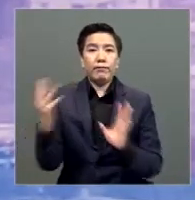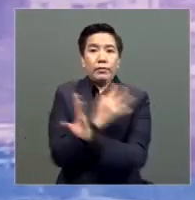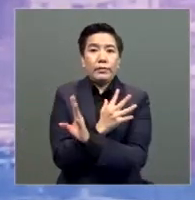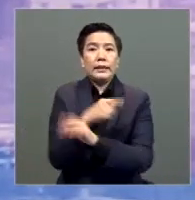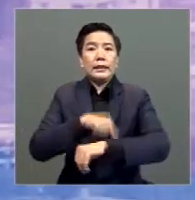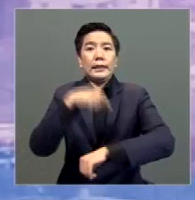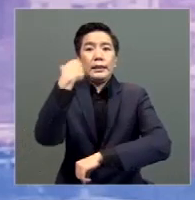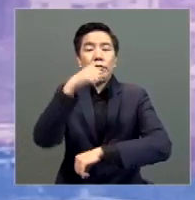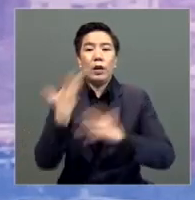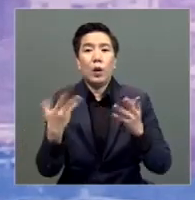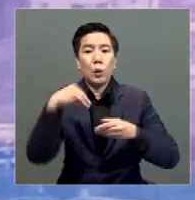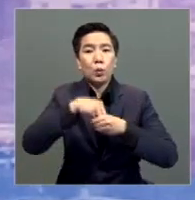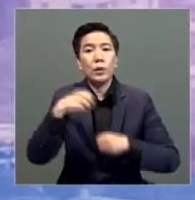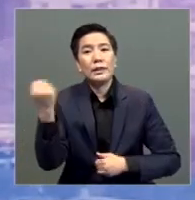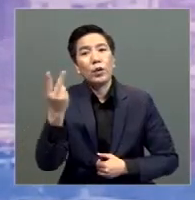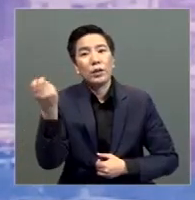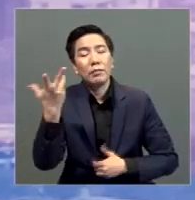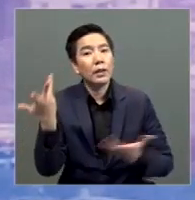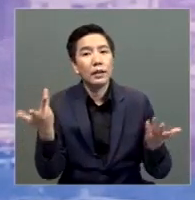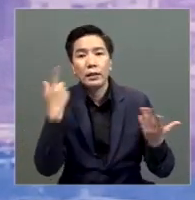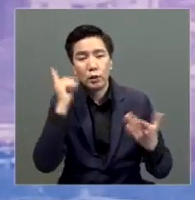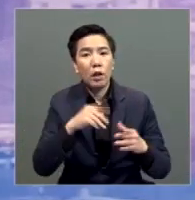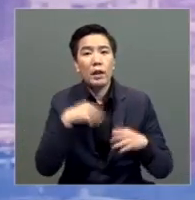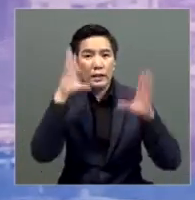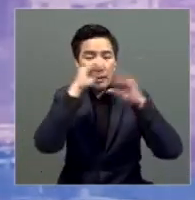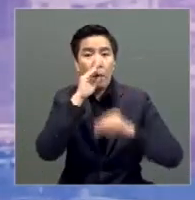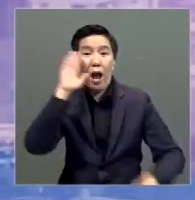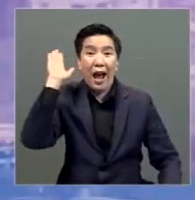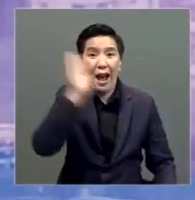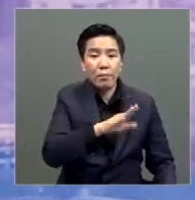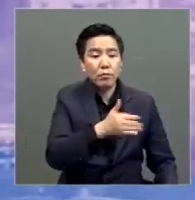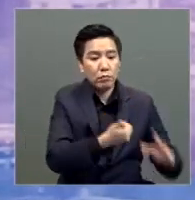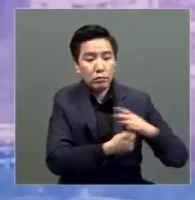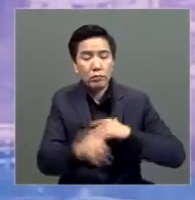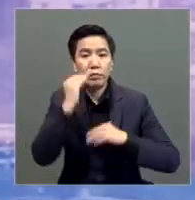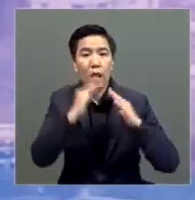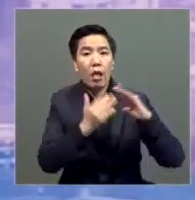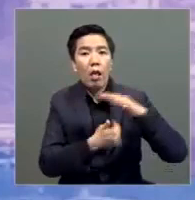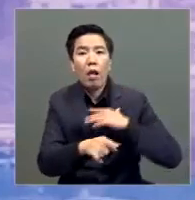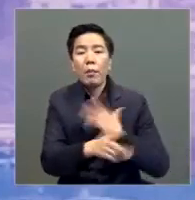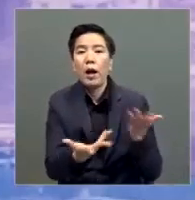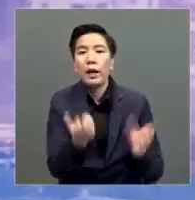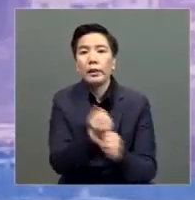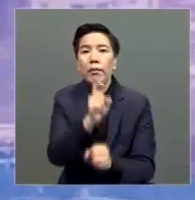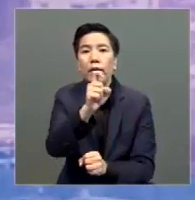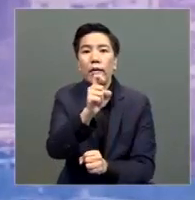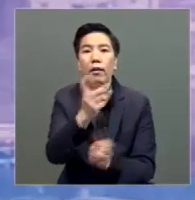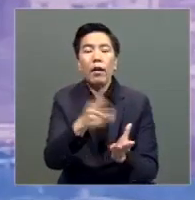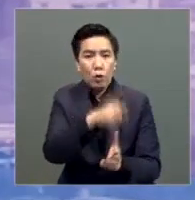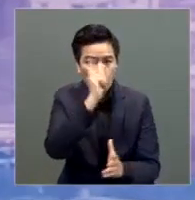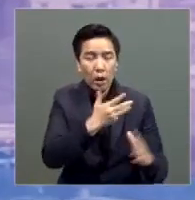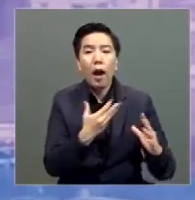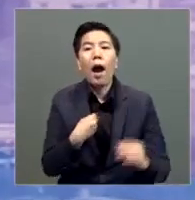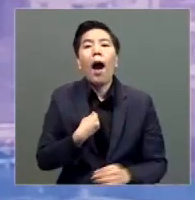ทุ่มแล้วจะอยู่ไปจนถึงตีสองถ้าเราห้ามคนเหล่านี้ออกนอกเคหสถานเขาก็มาทำงานไม่ได้